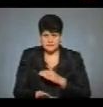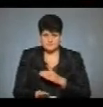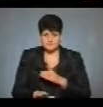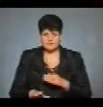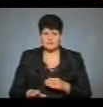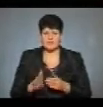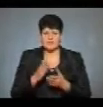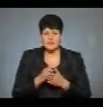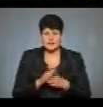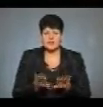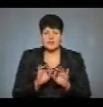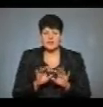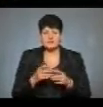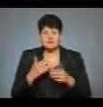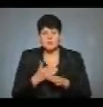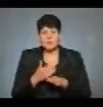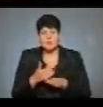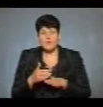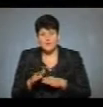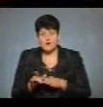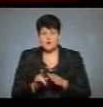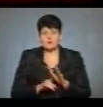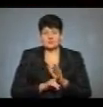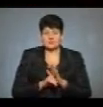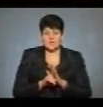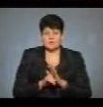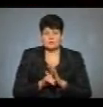такі ходять. Ну, вже поволі починають відкривати ці,